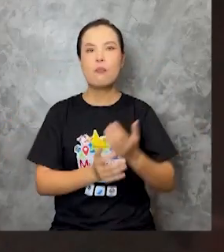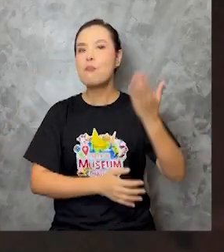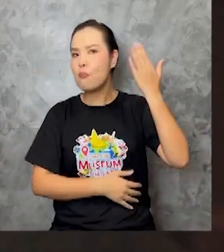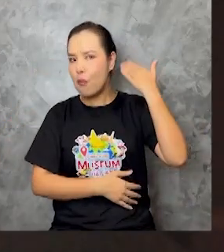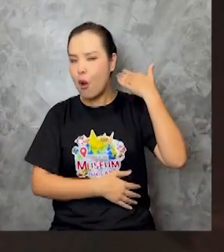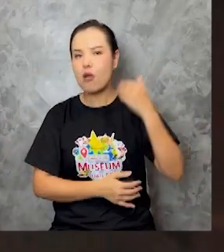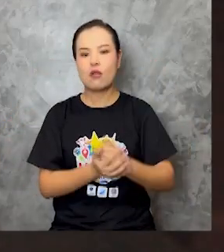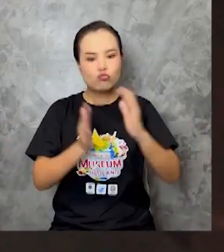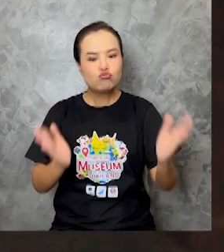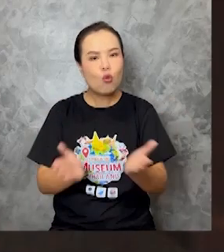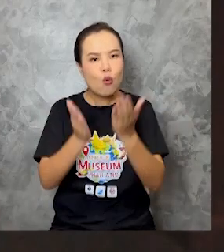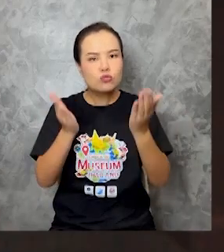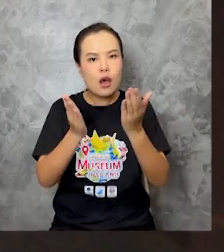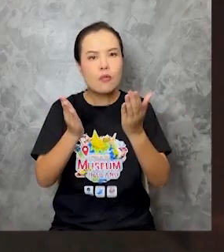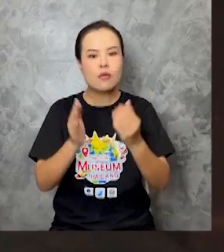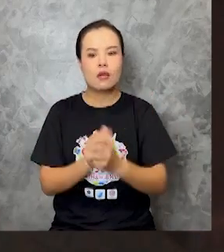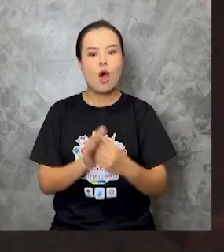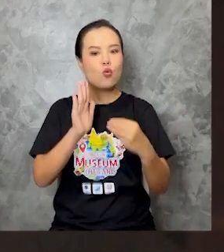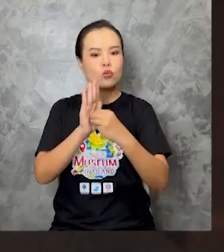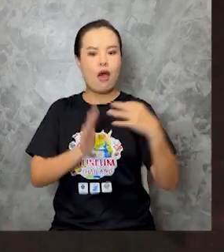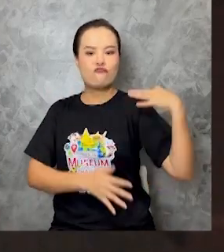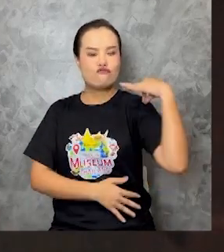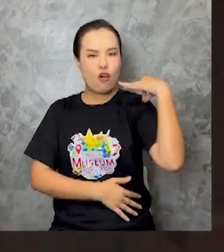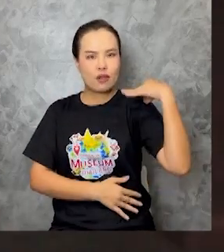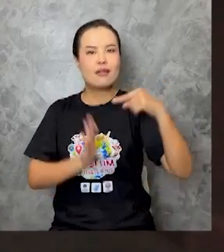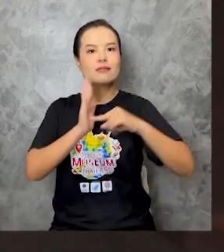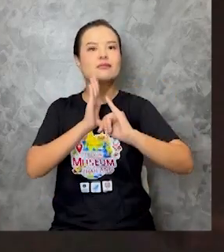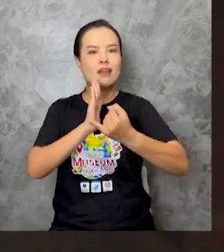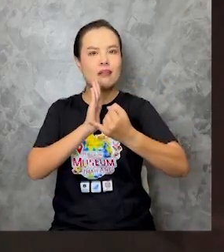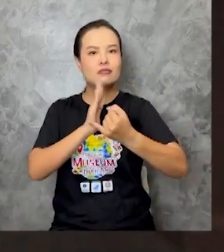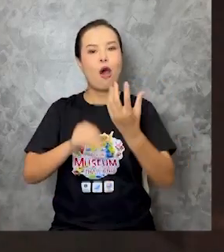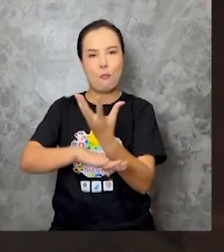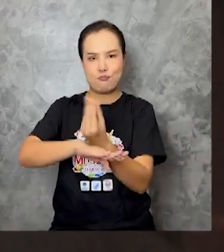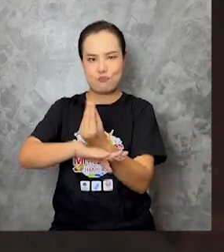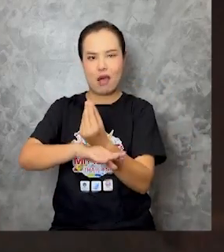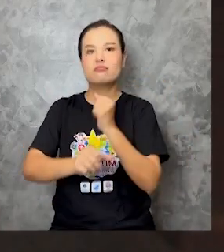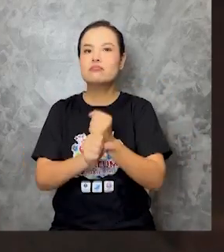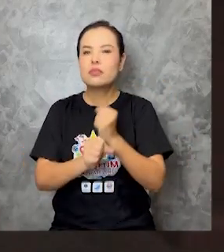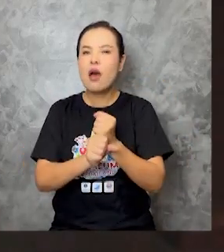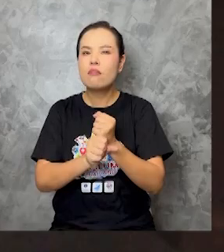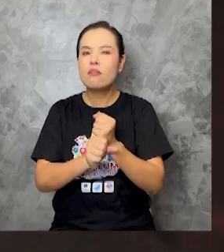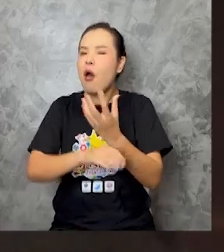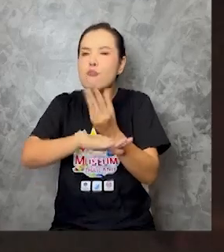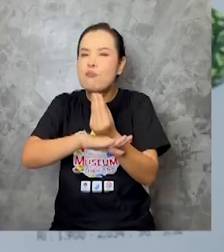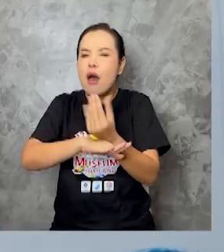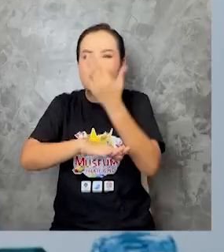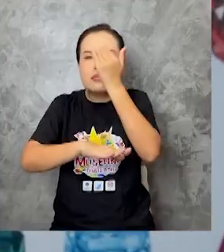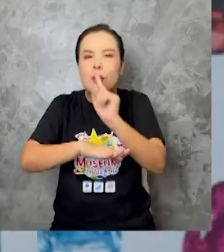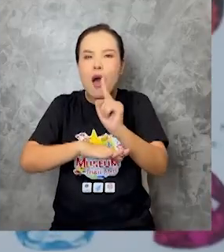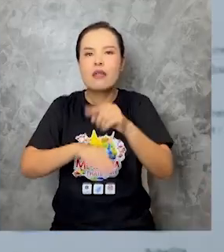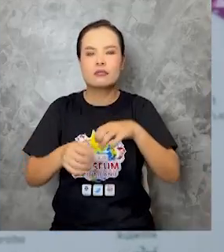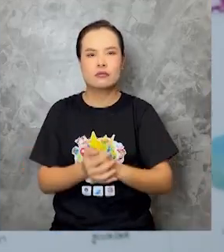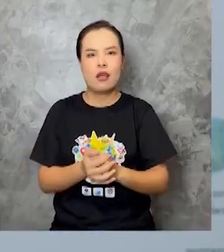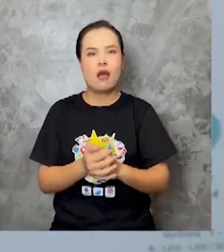ครัฐตอนนั้นมีการที่จะส่งเสริมให้กรุงเทพเป็นเมืองแฟชั่นจันทบุรีเป็นนครอัญมณีทำไมต้องเป็นนครอัญมณีเพ